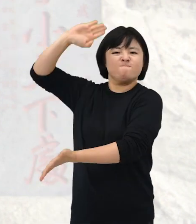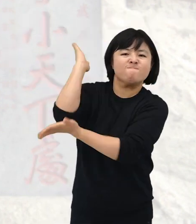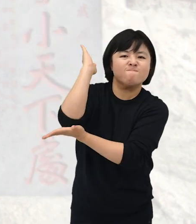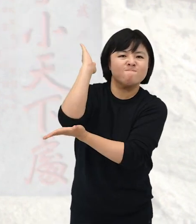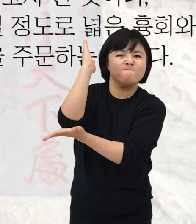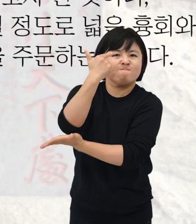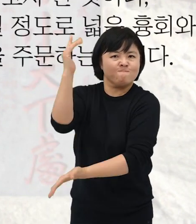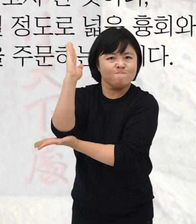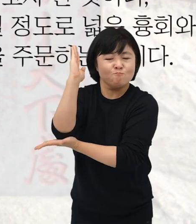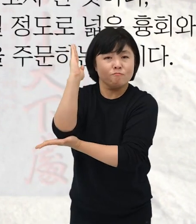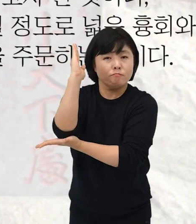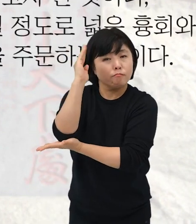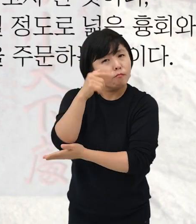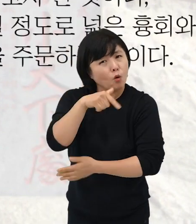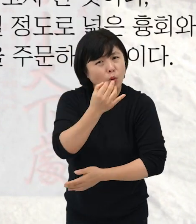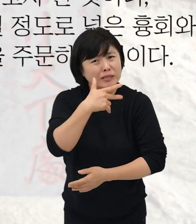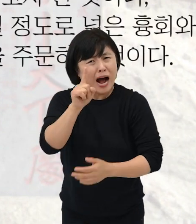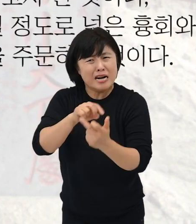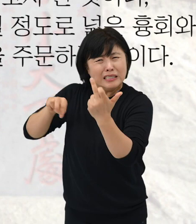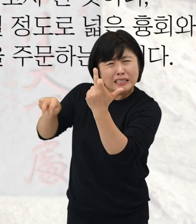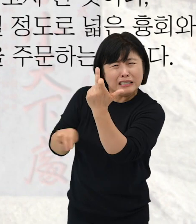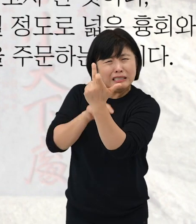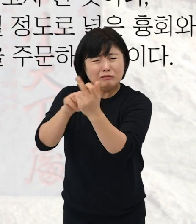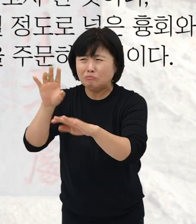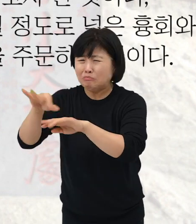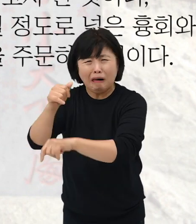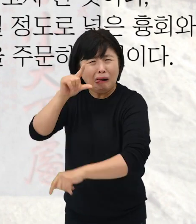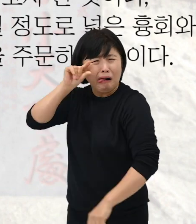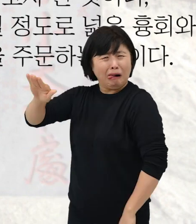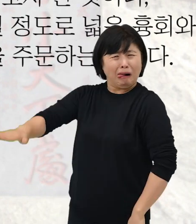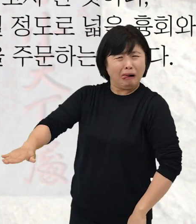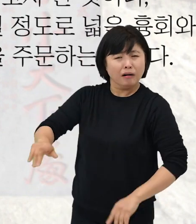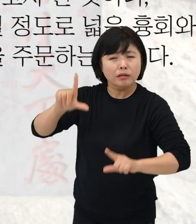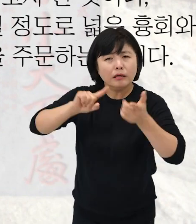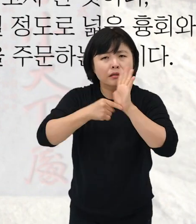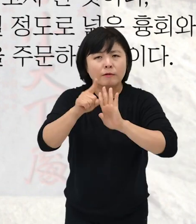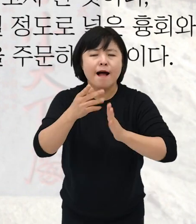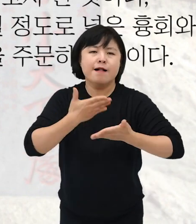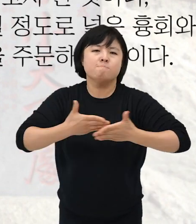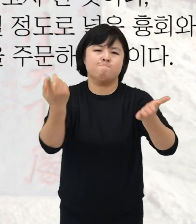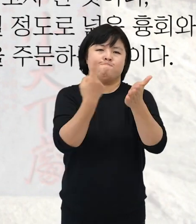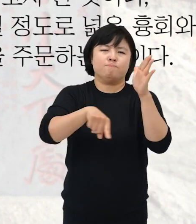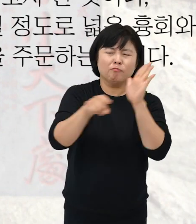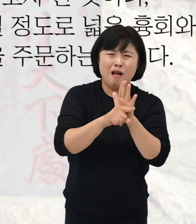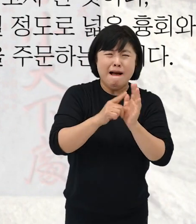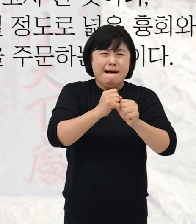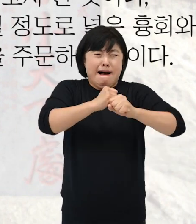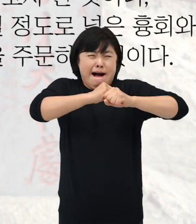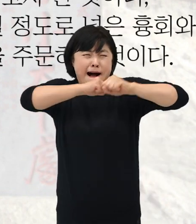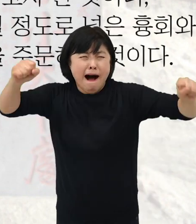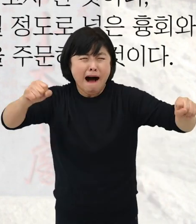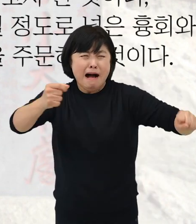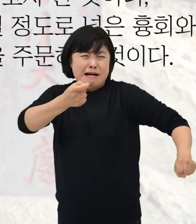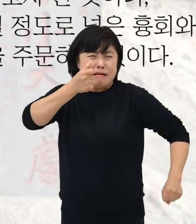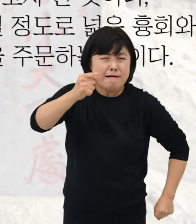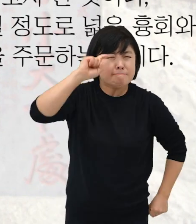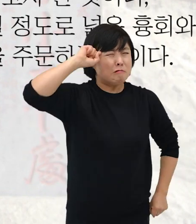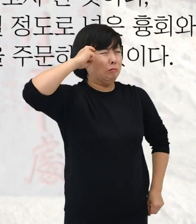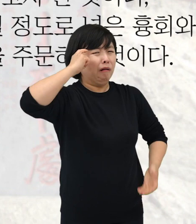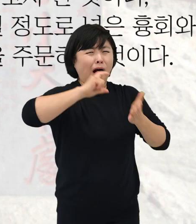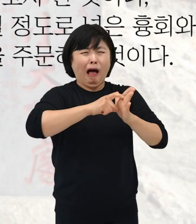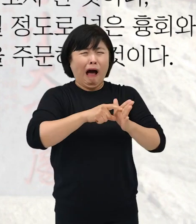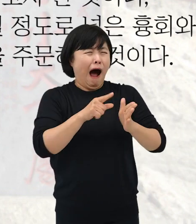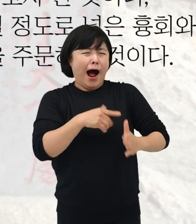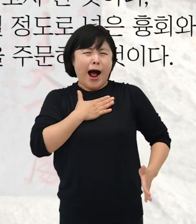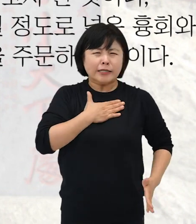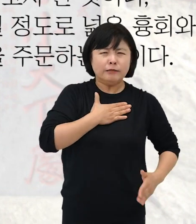세웠다. 공자가 태산에 올라 천하를 작게 여긴 것의 상징적 의미를 알리고자 한 것이니 광대한 세상을 작다